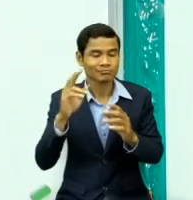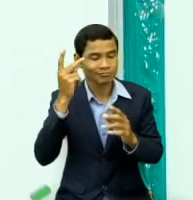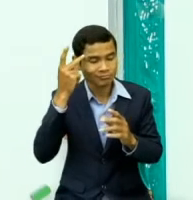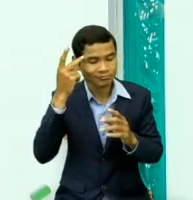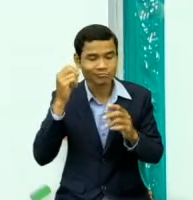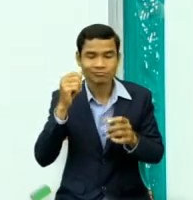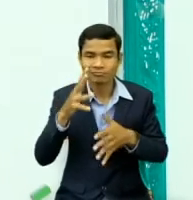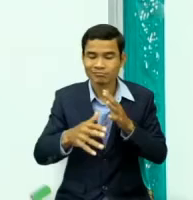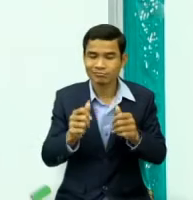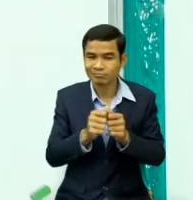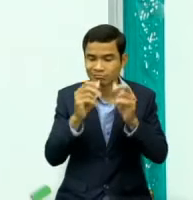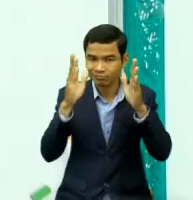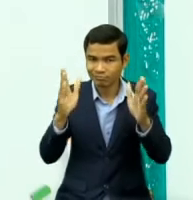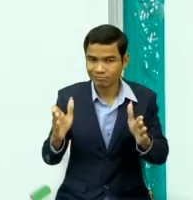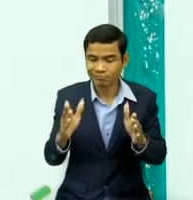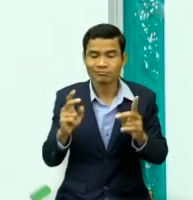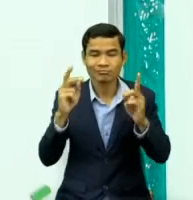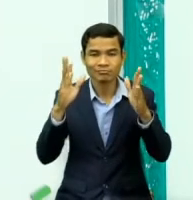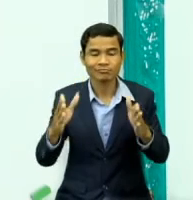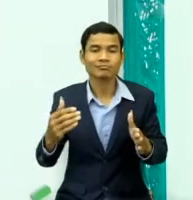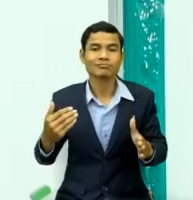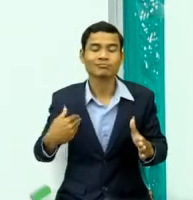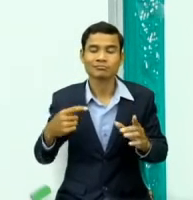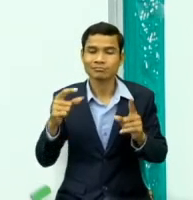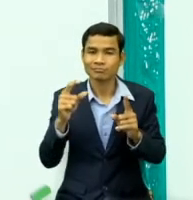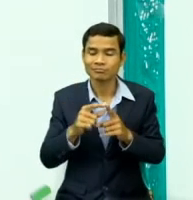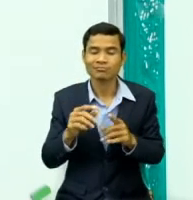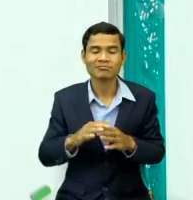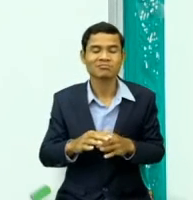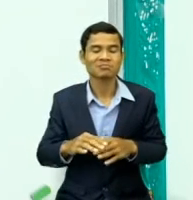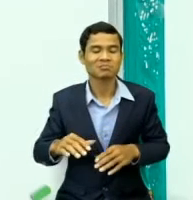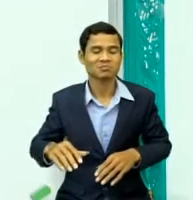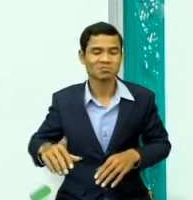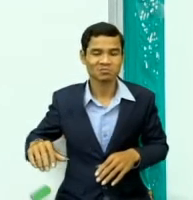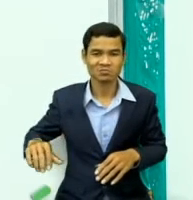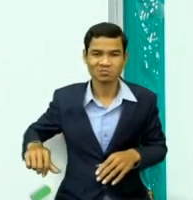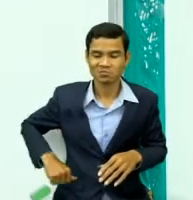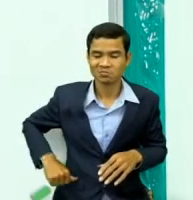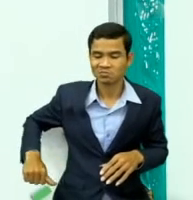mùi nè cười ná chà nè cười cứ mình bị nhé nhỏ